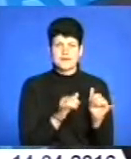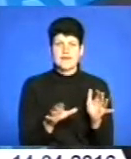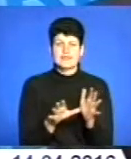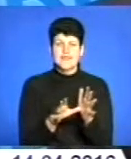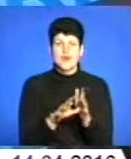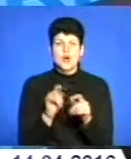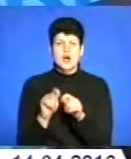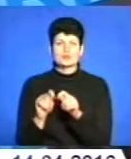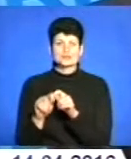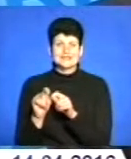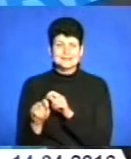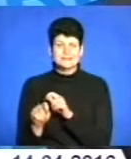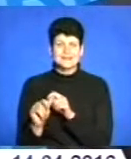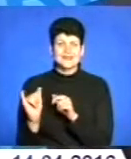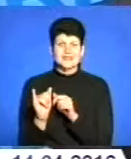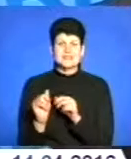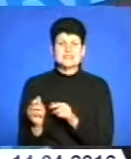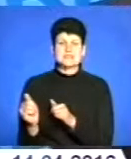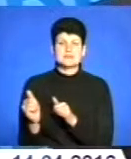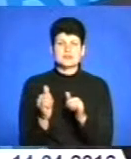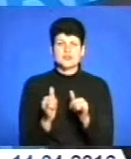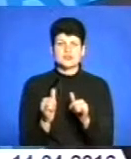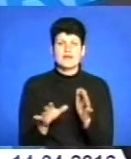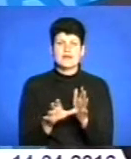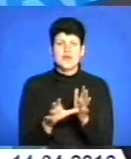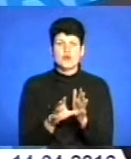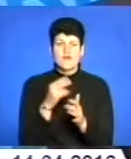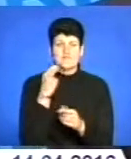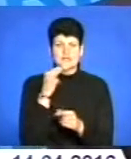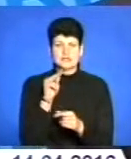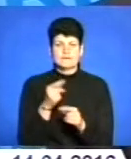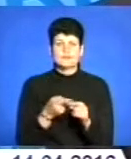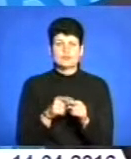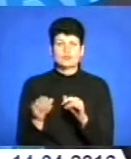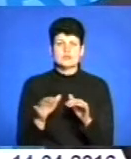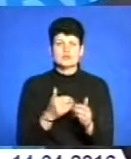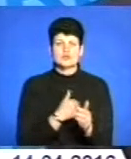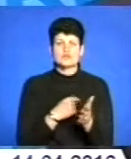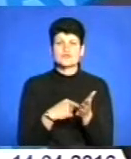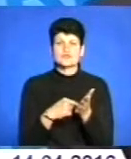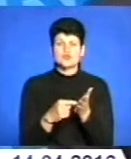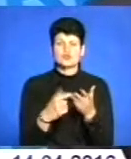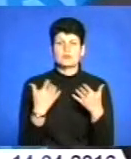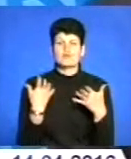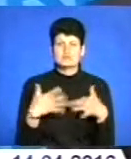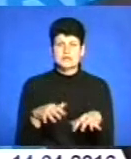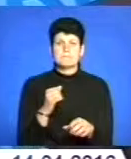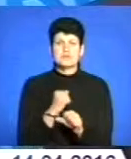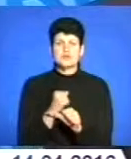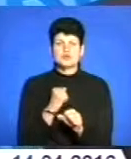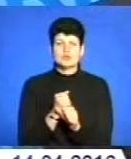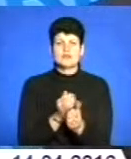енергоаудит і забезпечити енергоефективність. В цьому процесі хочу відзначити, що ми вже працюємо в